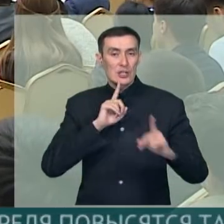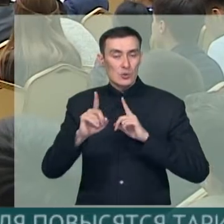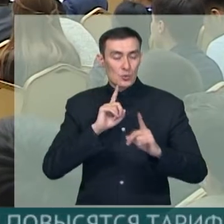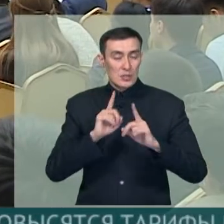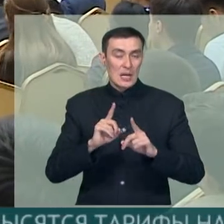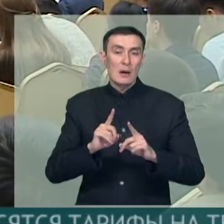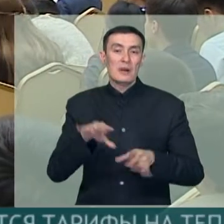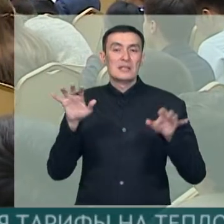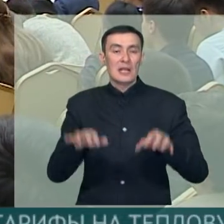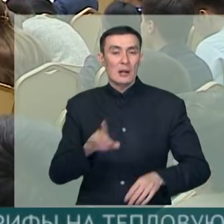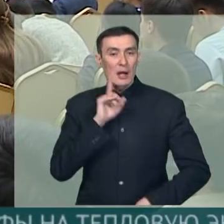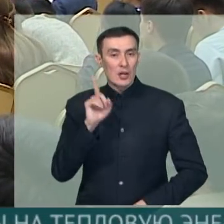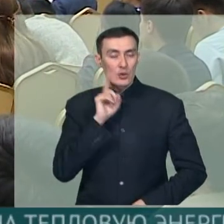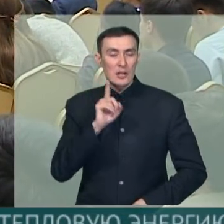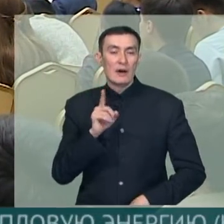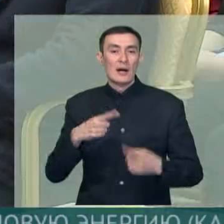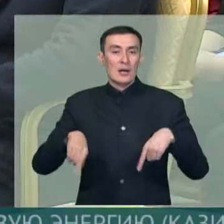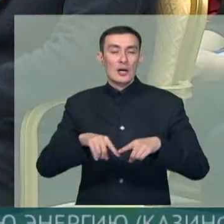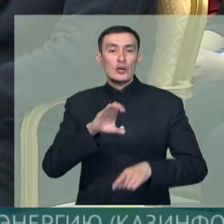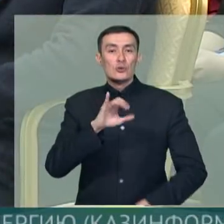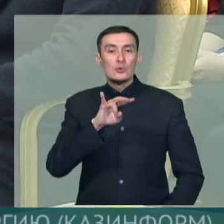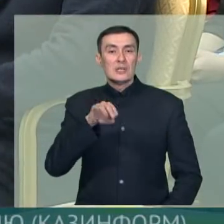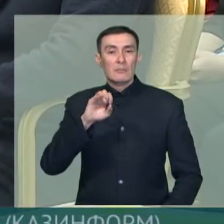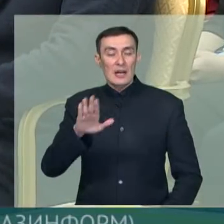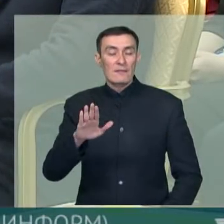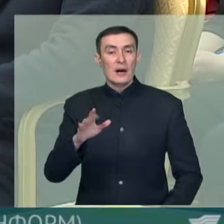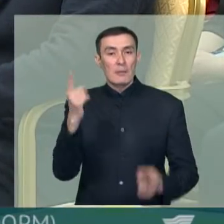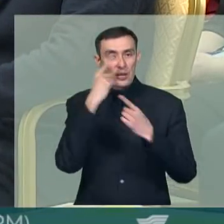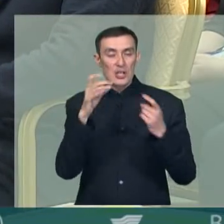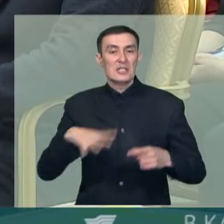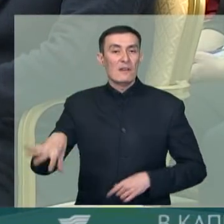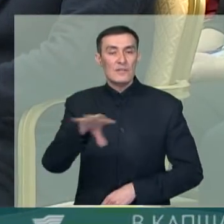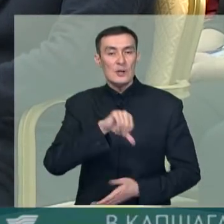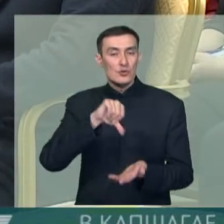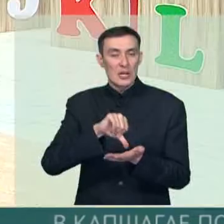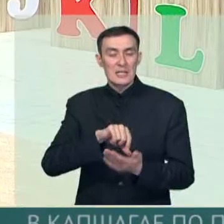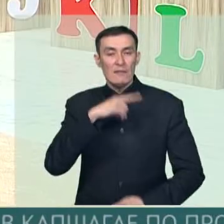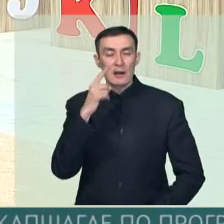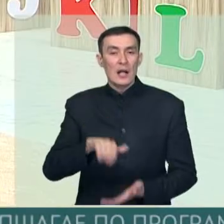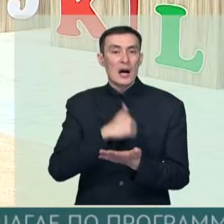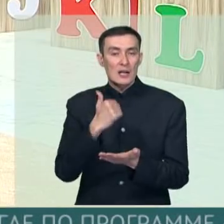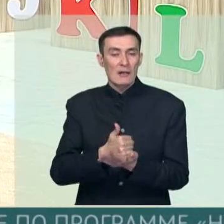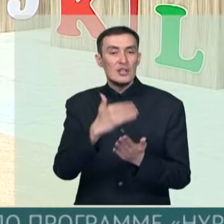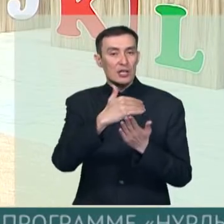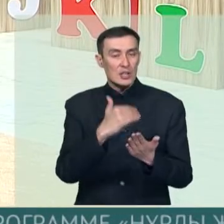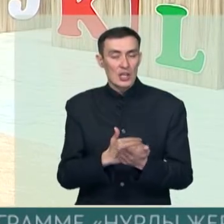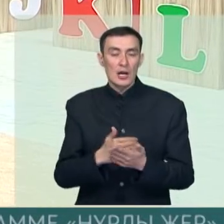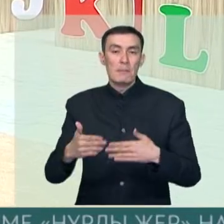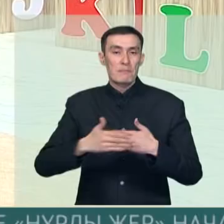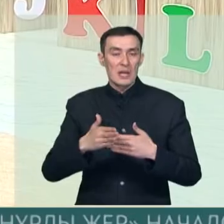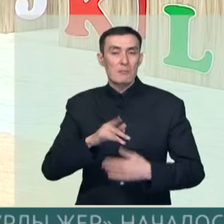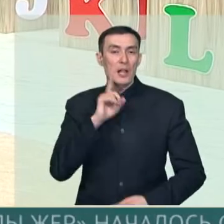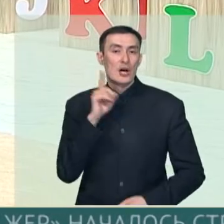дискуссии. Председатель молодежного крыла Данияр Сундетбаев, обращаясь ко всем участникам, говорил о главных задачах, стоящих